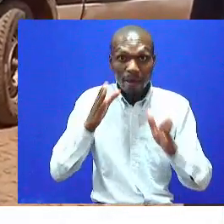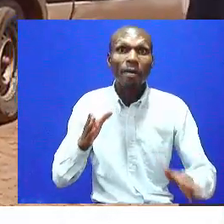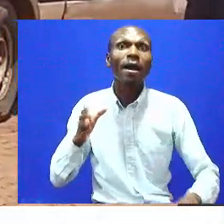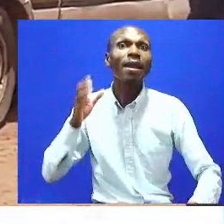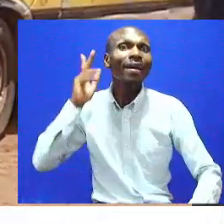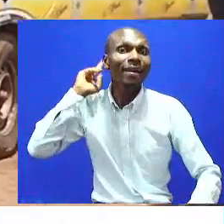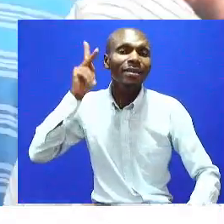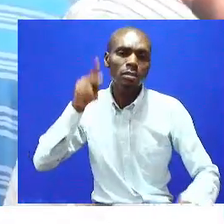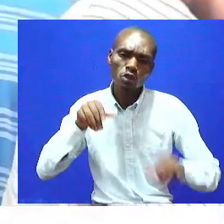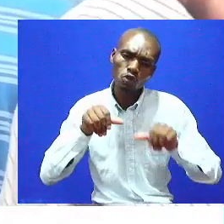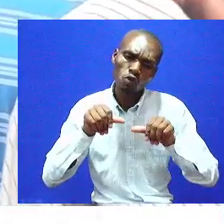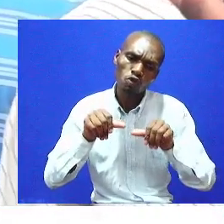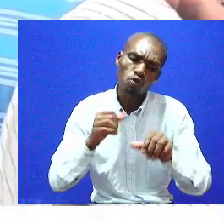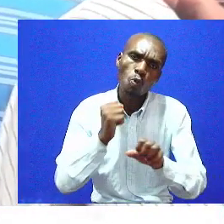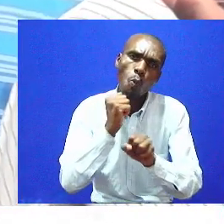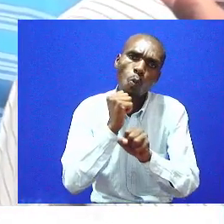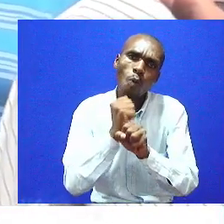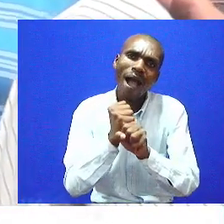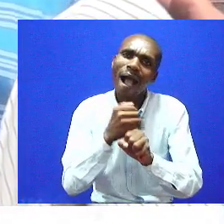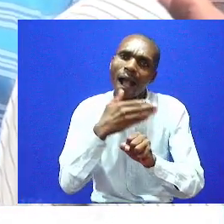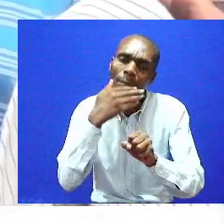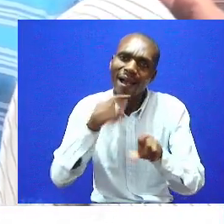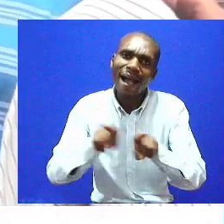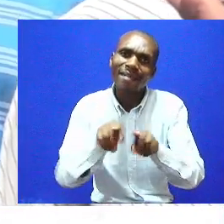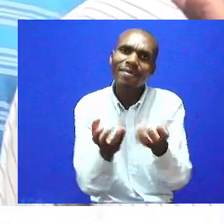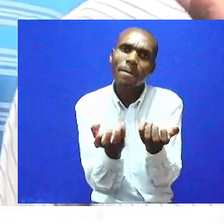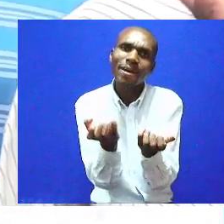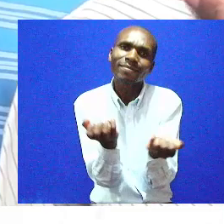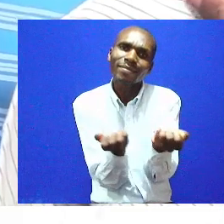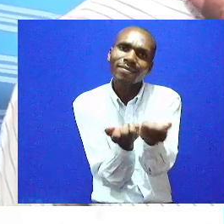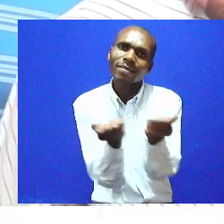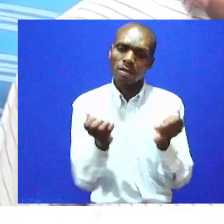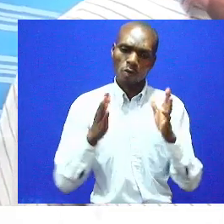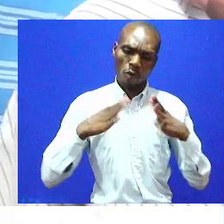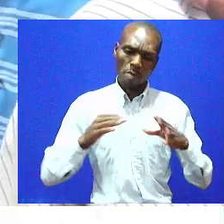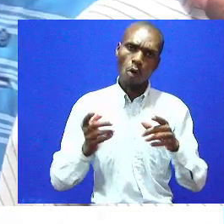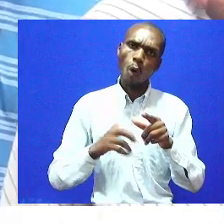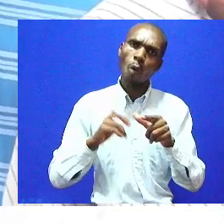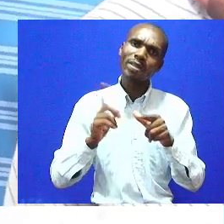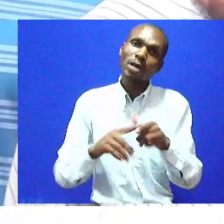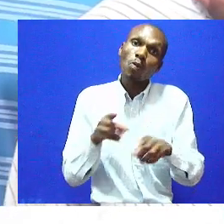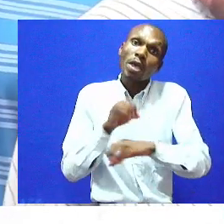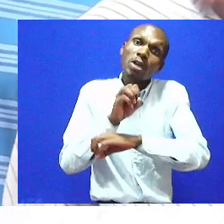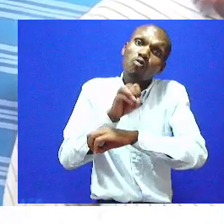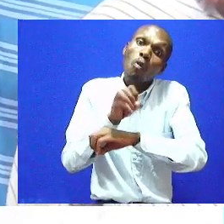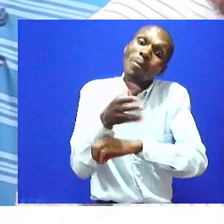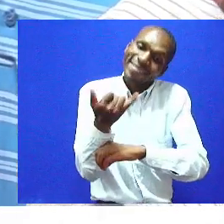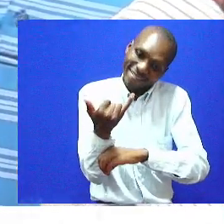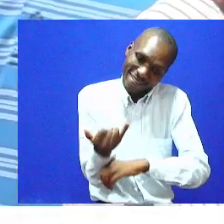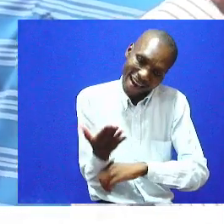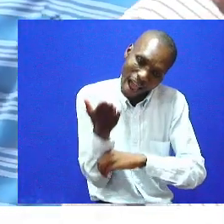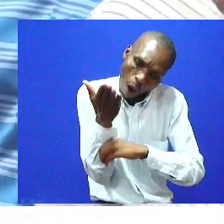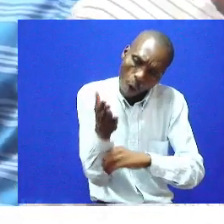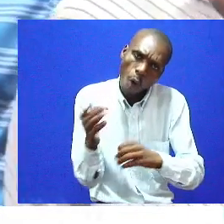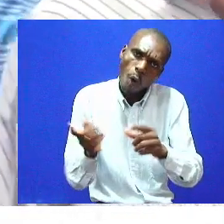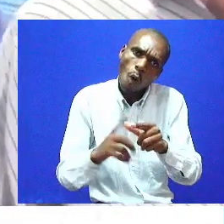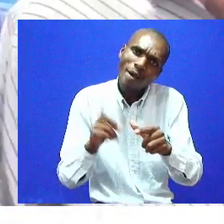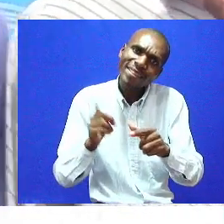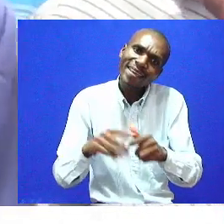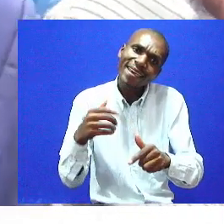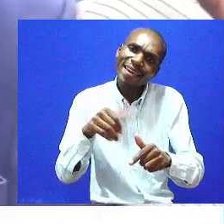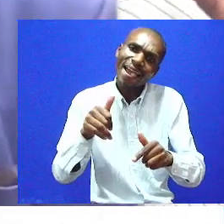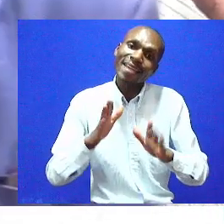kokore merimo ya yabuya. Sisi kama matatu sector tunaweza kusema hivi kiongozi